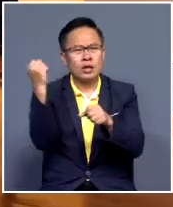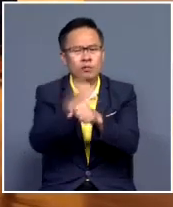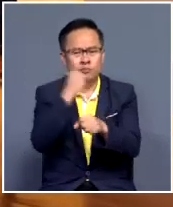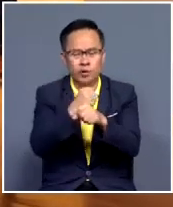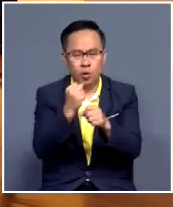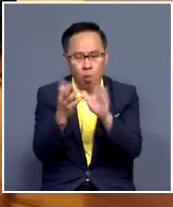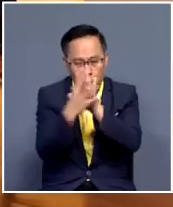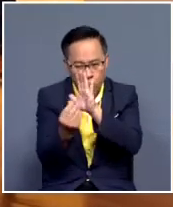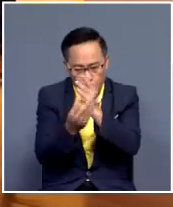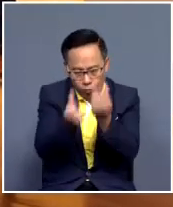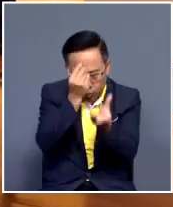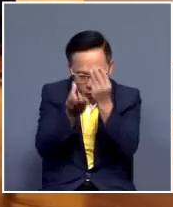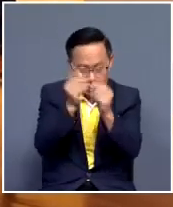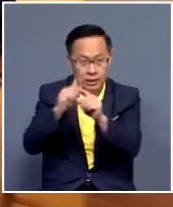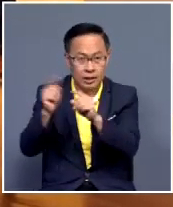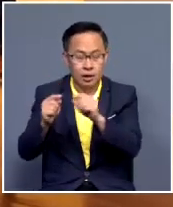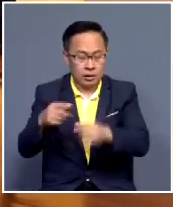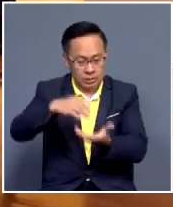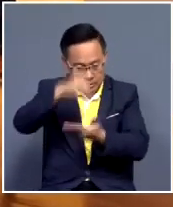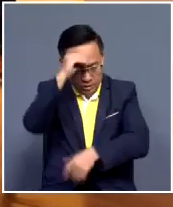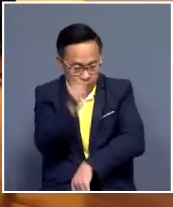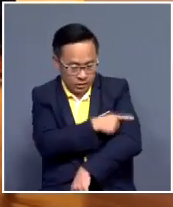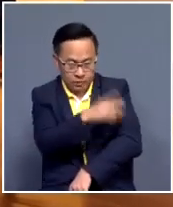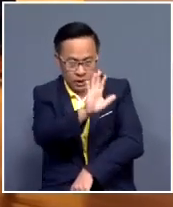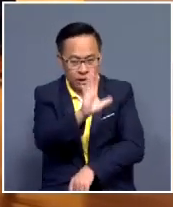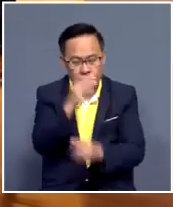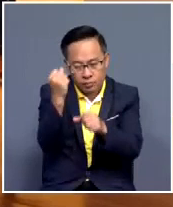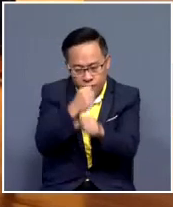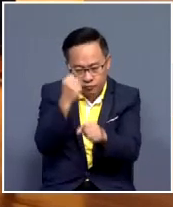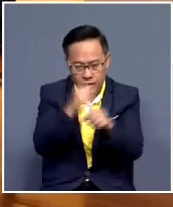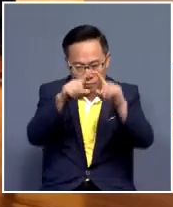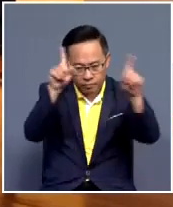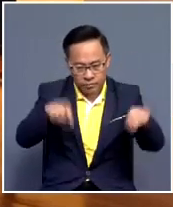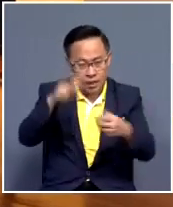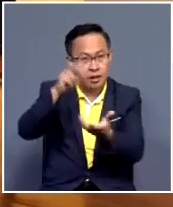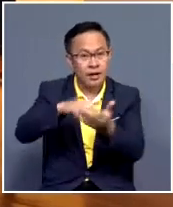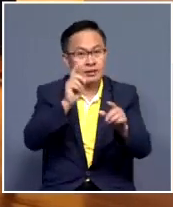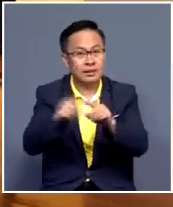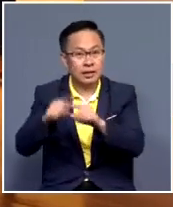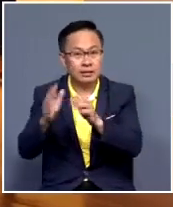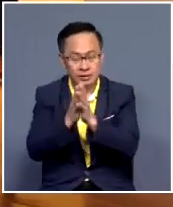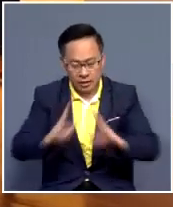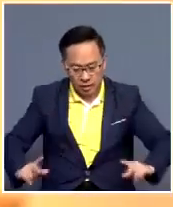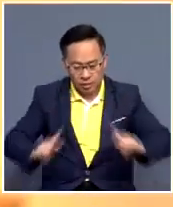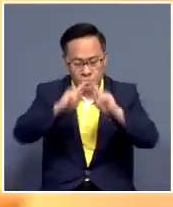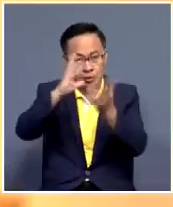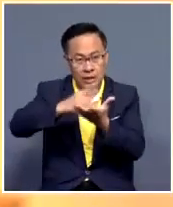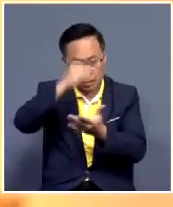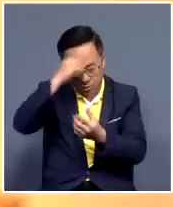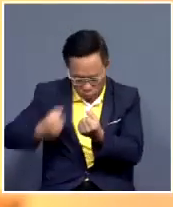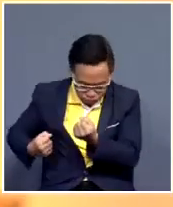ผมก็เป็นเรื่องใหม่และเป็นสิ่งที่ภาคเอกชนภาคอุตสาหกรรมลงตามและเป็นสิ่งที่กระทรวงสาธารณสุขพยายามที่จะผลักดันต